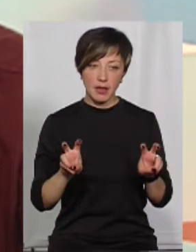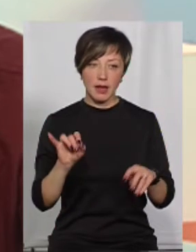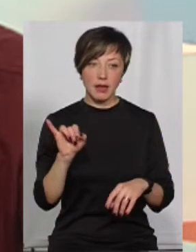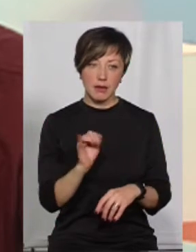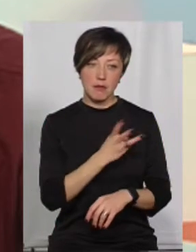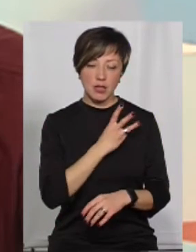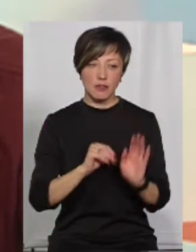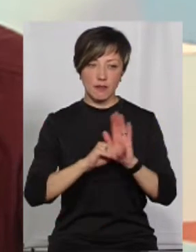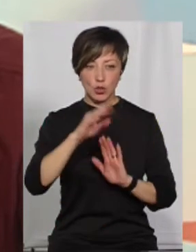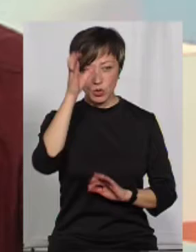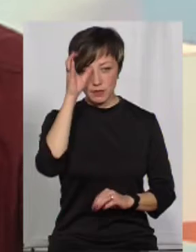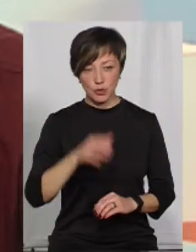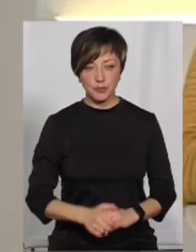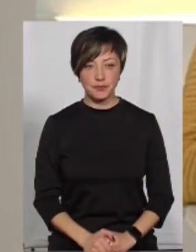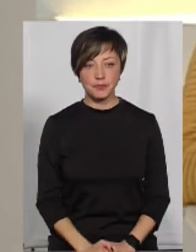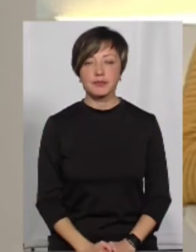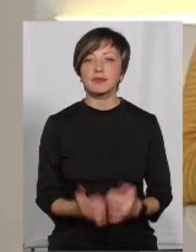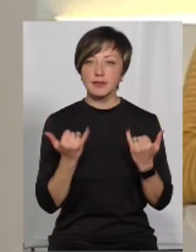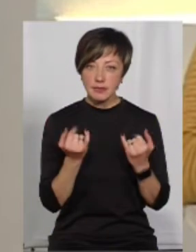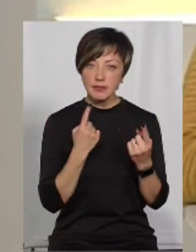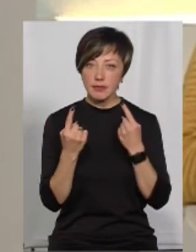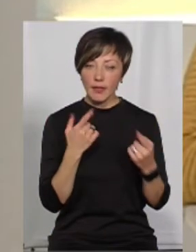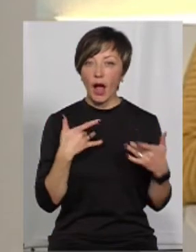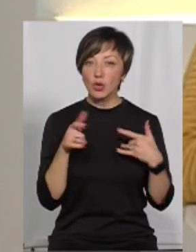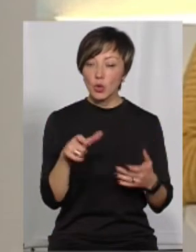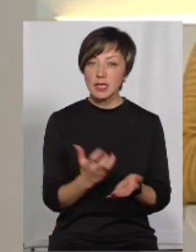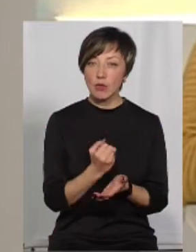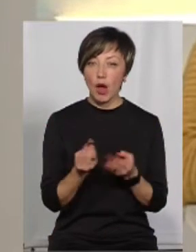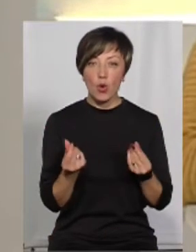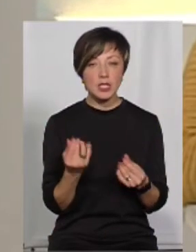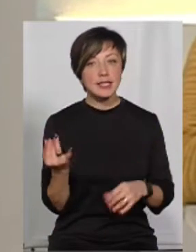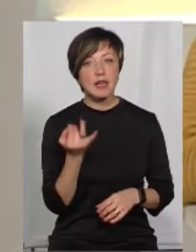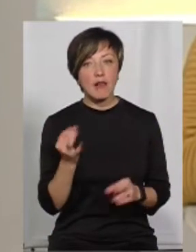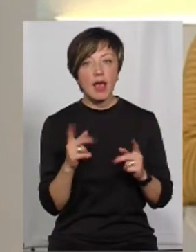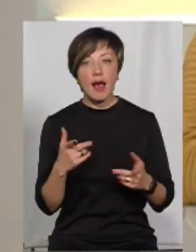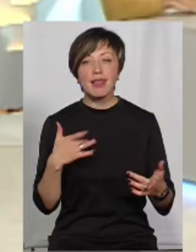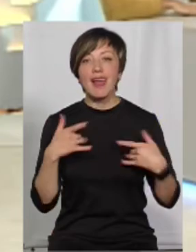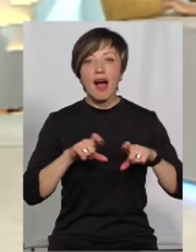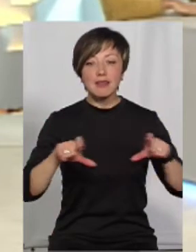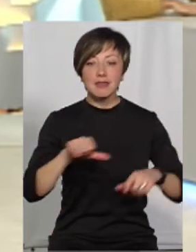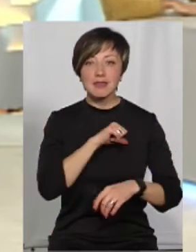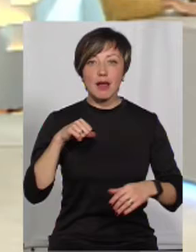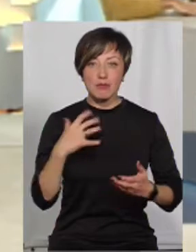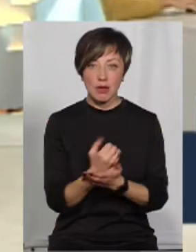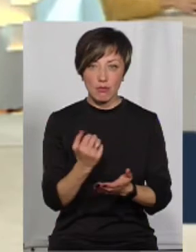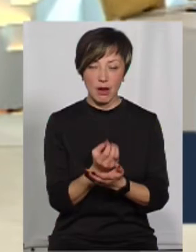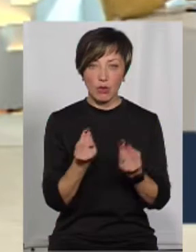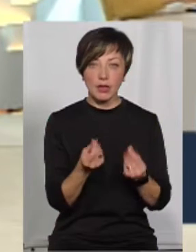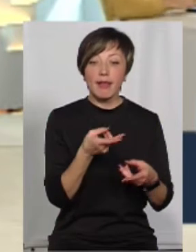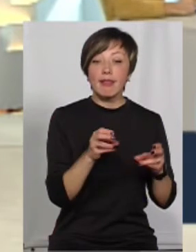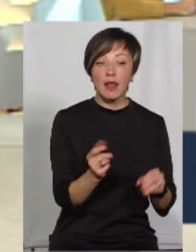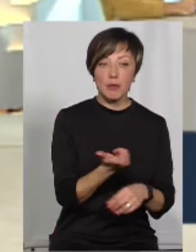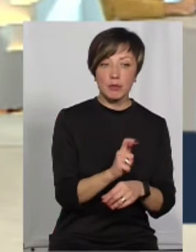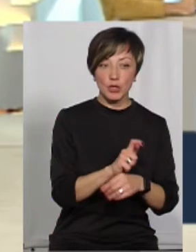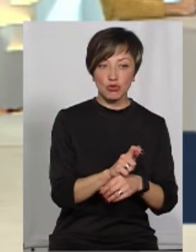і бажано вищу освіту. Ми зараз поговорили про те, як актор заробляє гроші, а цікаво, як театр сам заробляє гроші. Де